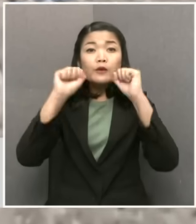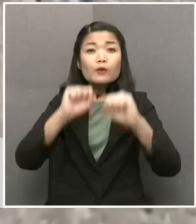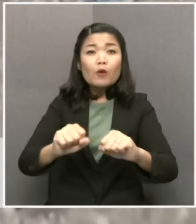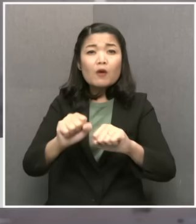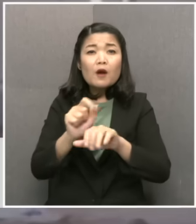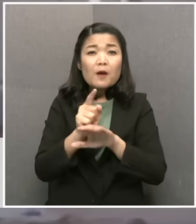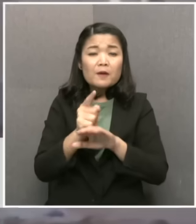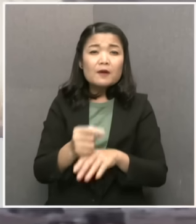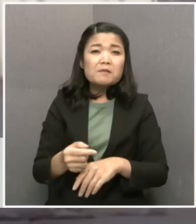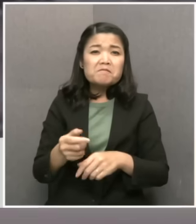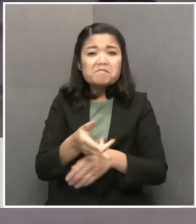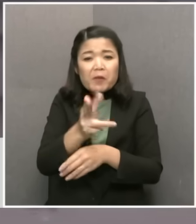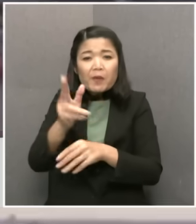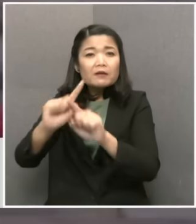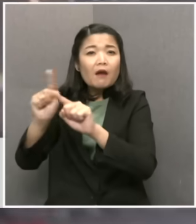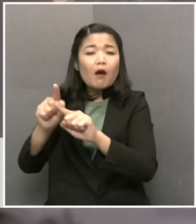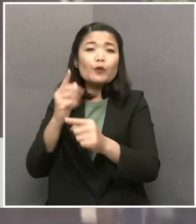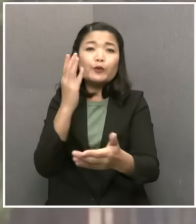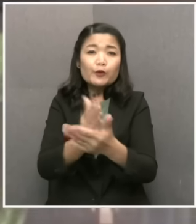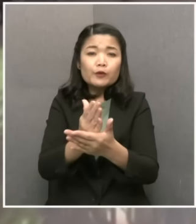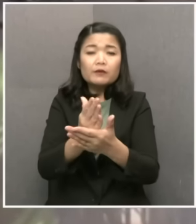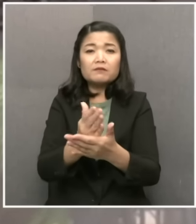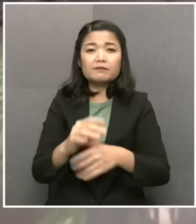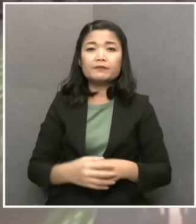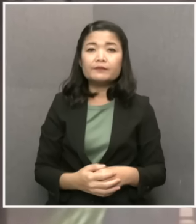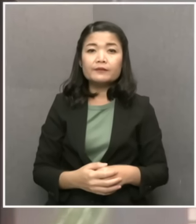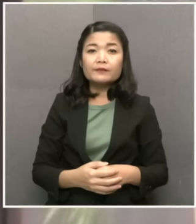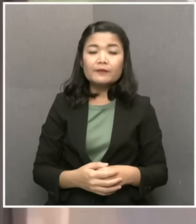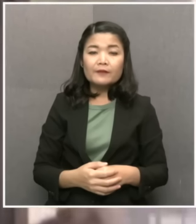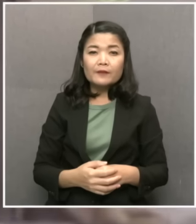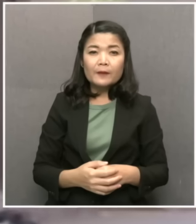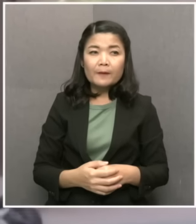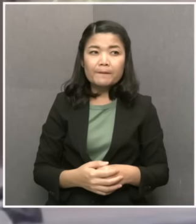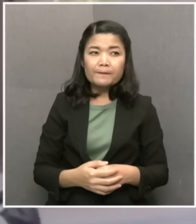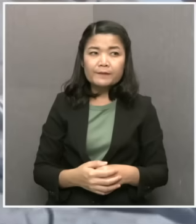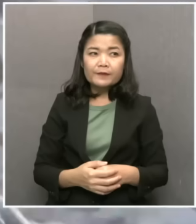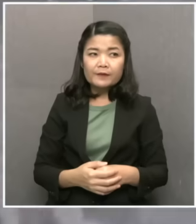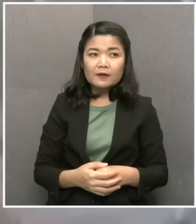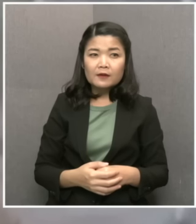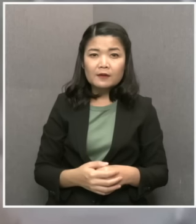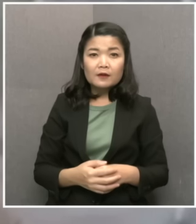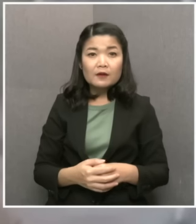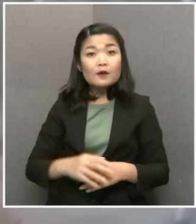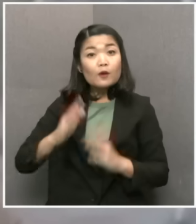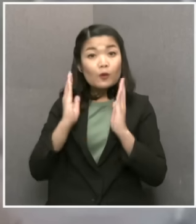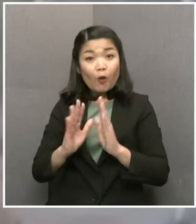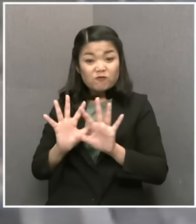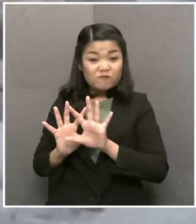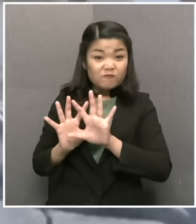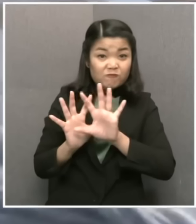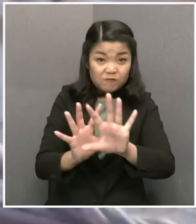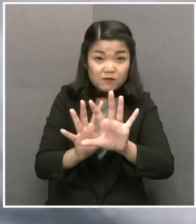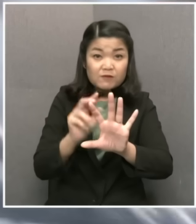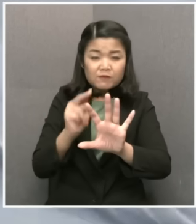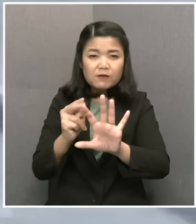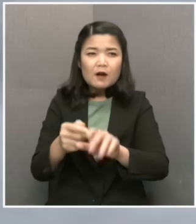ายเวลาสัปดาห์ที่ผ่านมาอิสราเอลได้ขยายการโจมตีภาคพื้นดินไปยังพื้นที่ทางตอนใต้ของฉนวนก